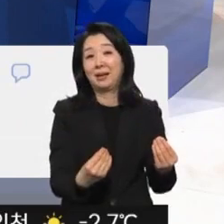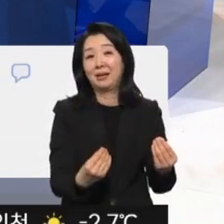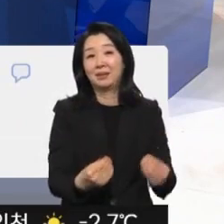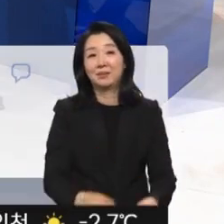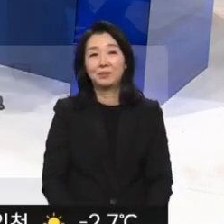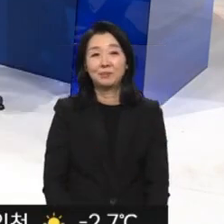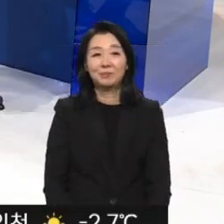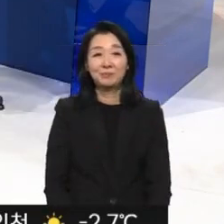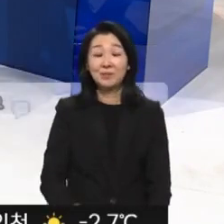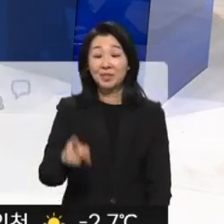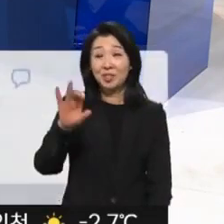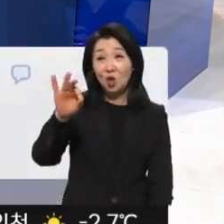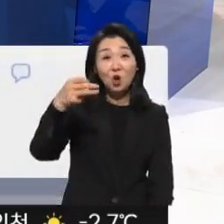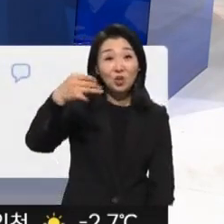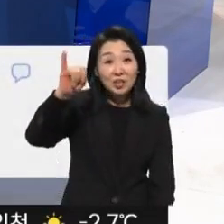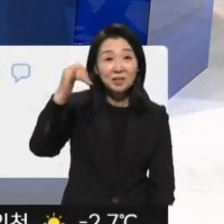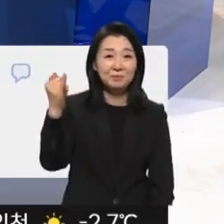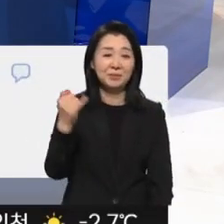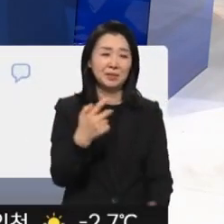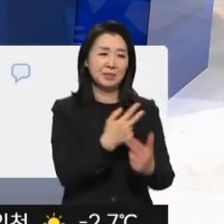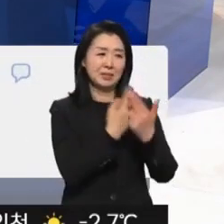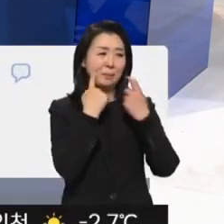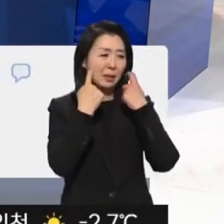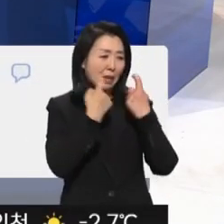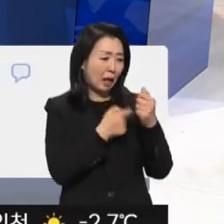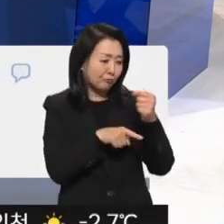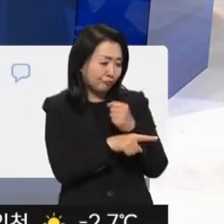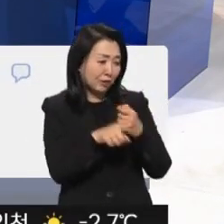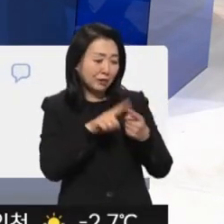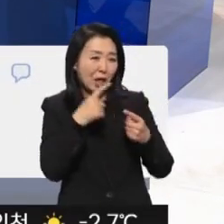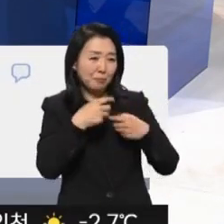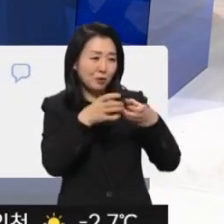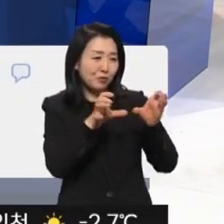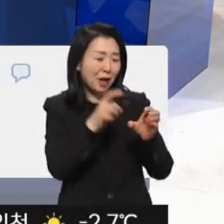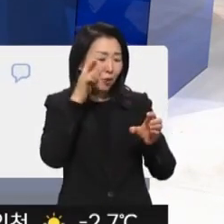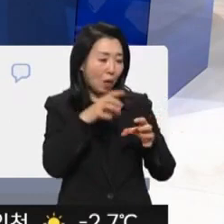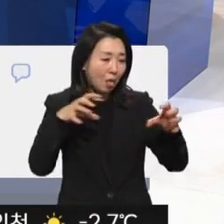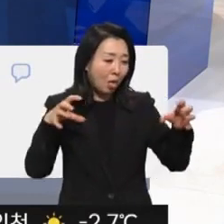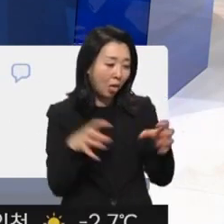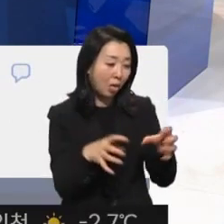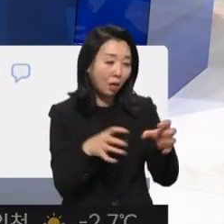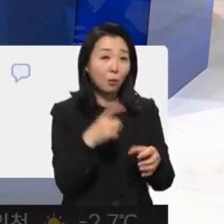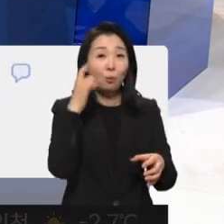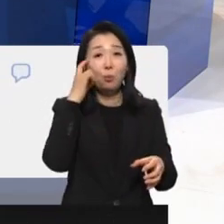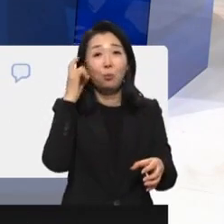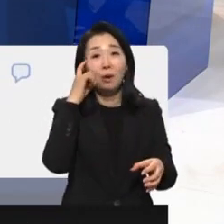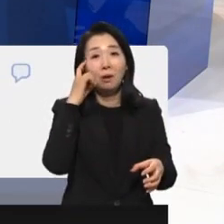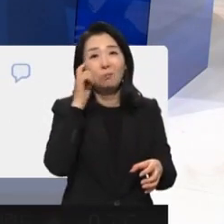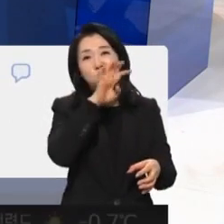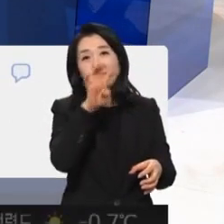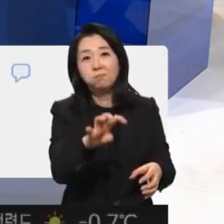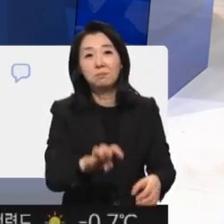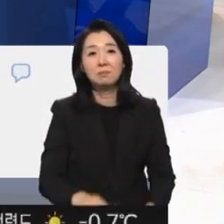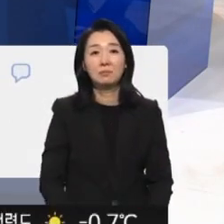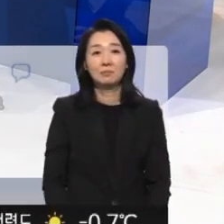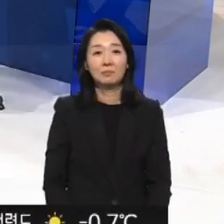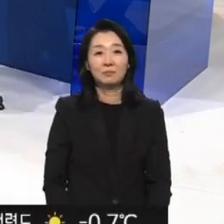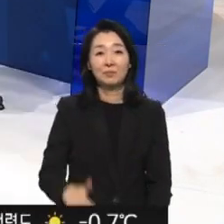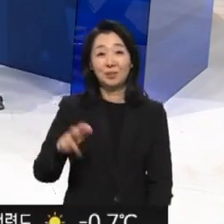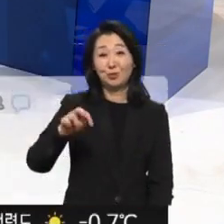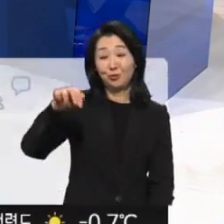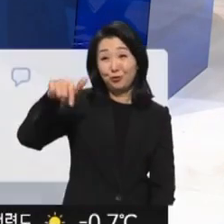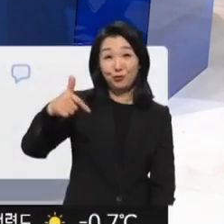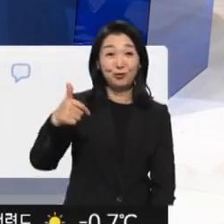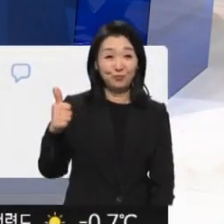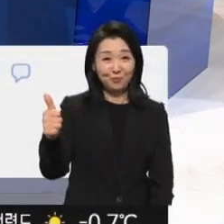그리고 정리님, 이재명 개인비리 수사에 대해 왜 민주당이 똘똘 뭉쳐야 하는지라고 하셨는데요. 그리고